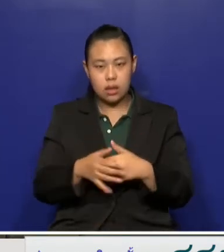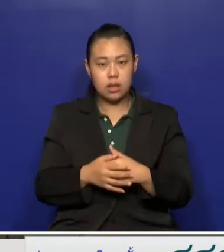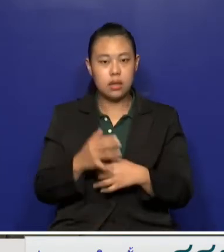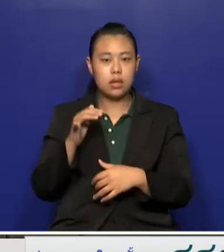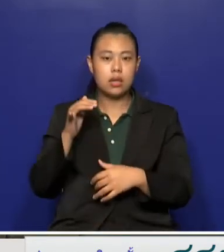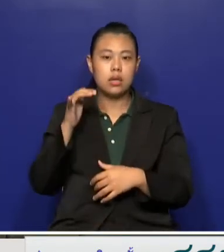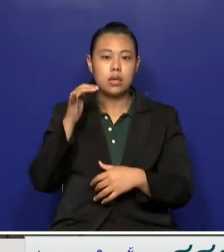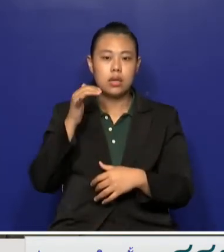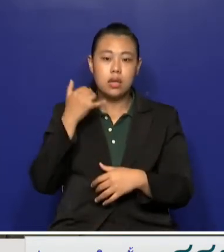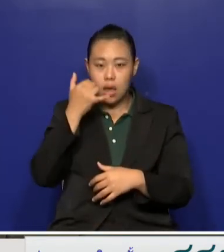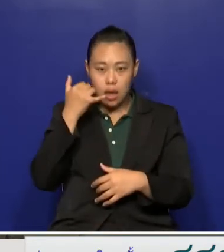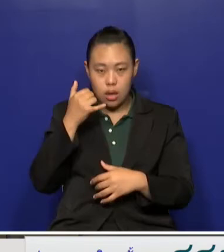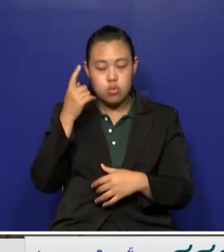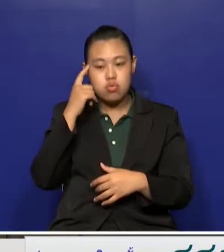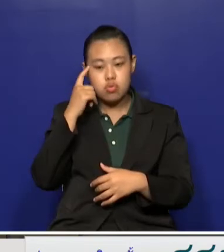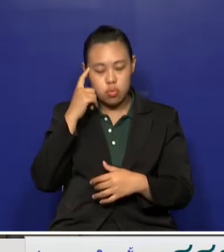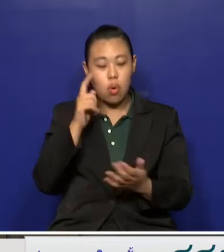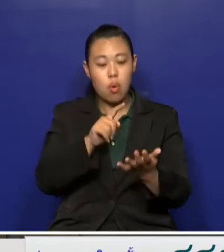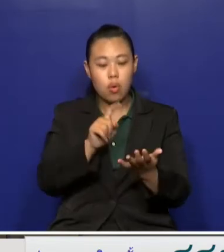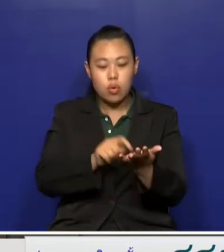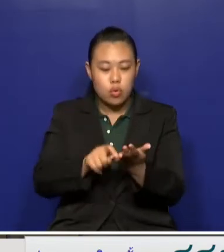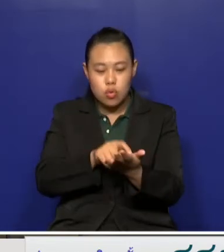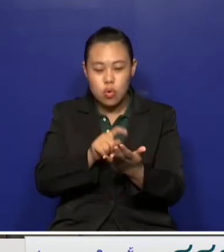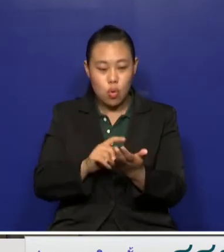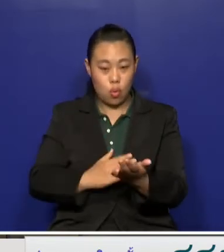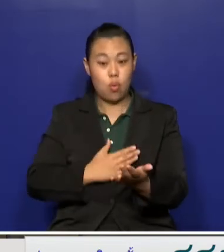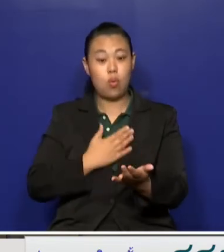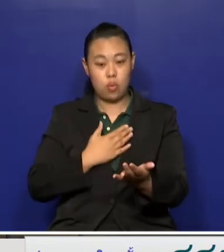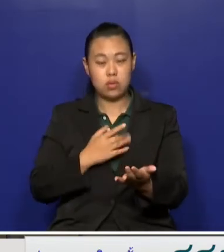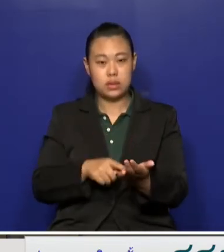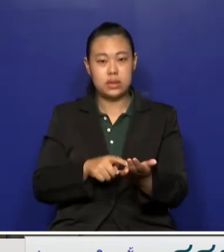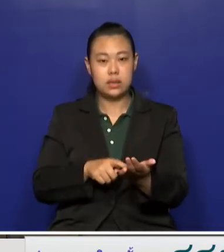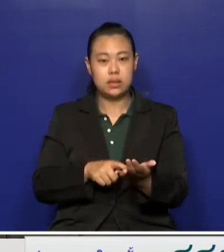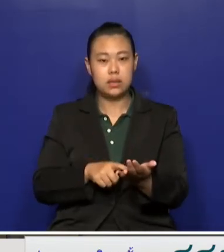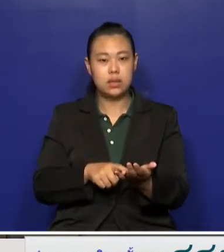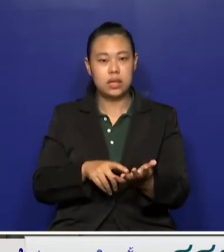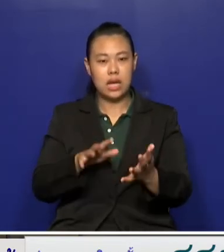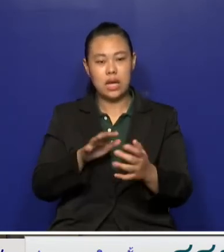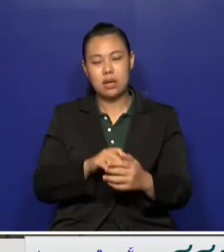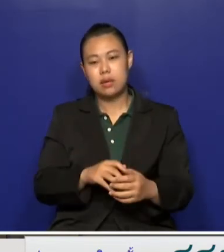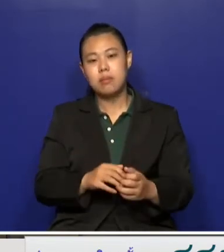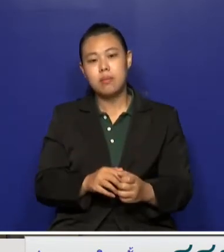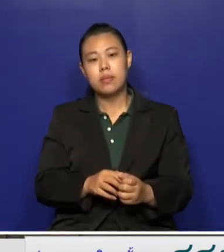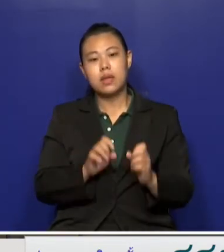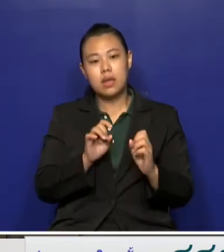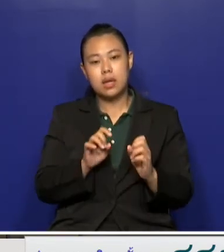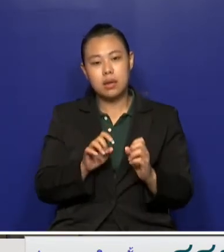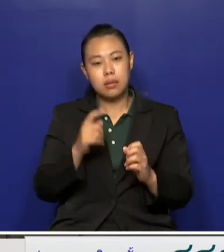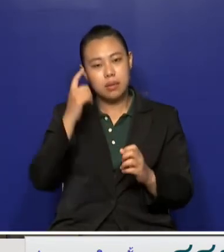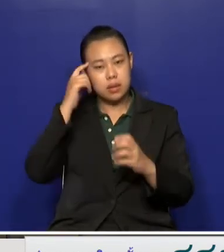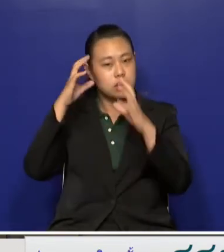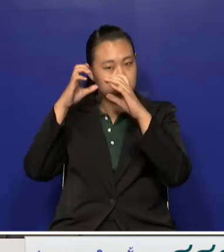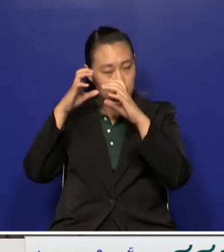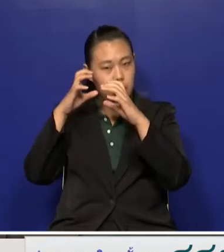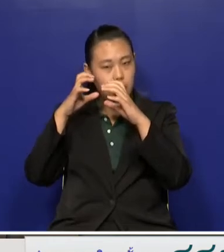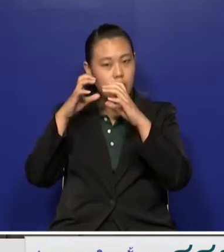ใจว่าเด็กกดตรงนั้นได้กดตรงนี้ได้อันนั้นคือการทำลายสมองเด็กคือการทำลายส